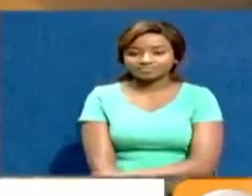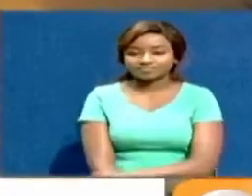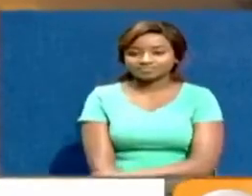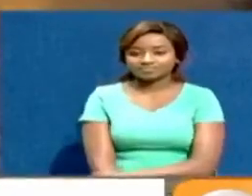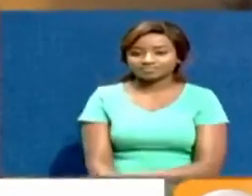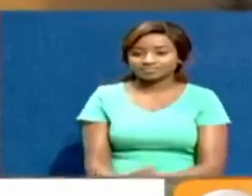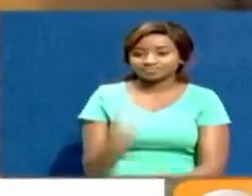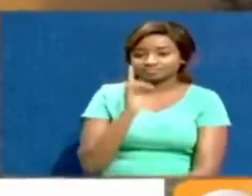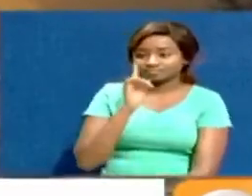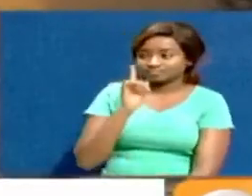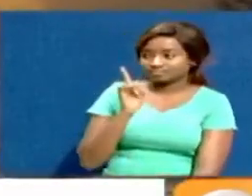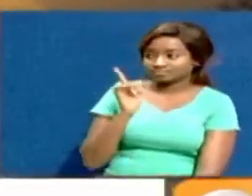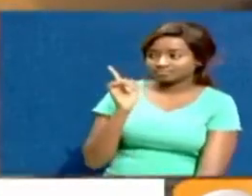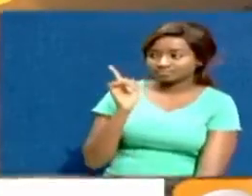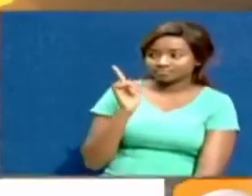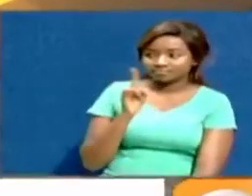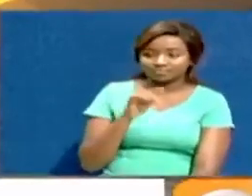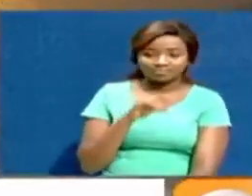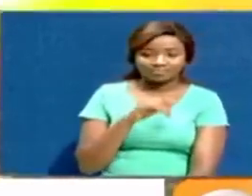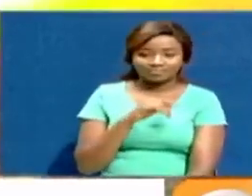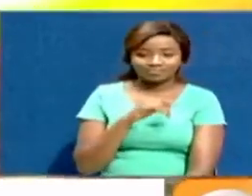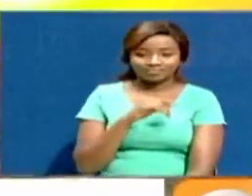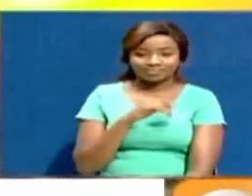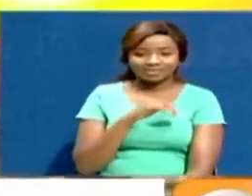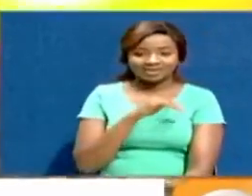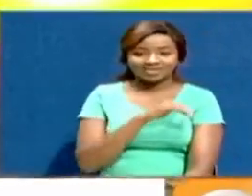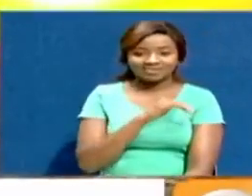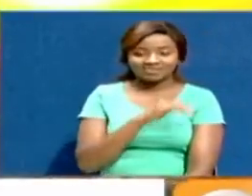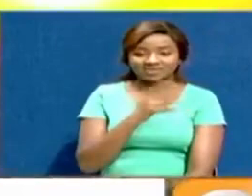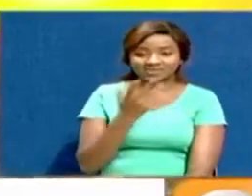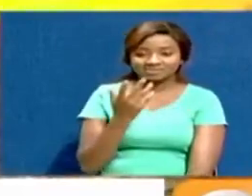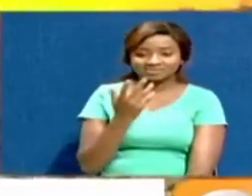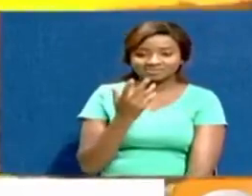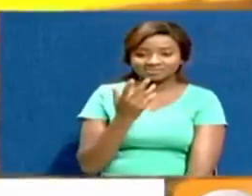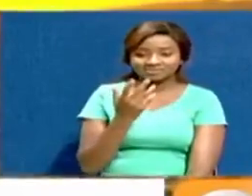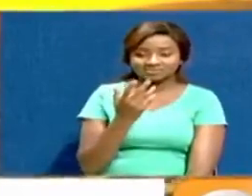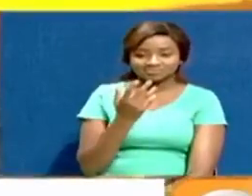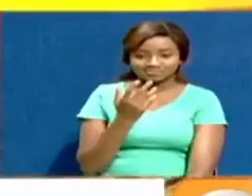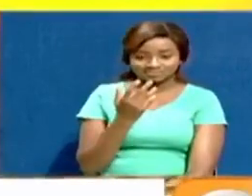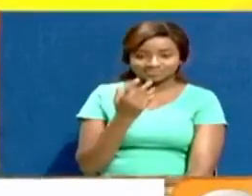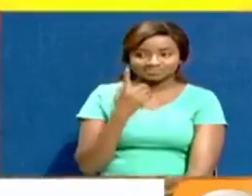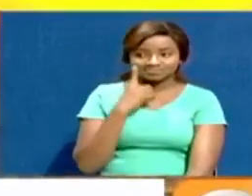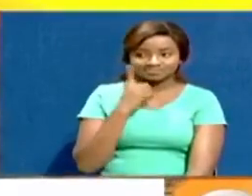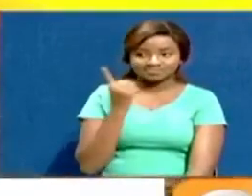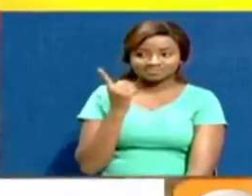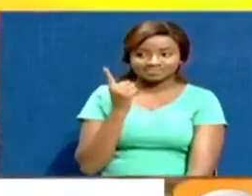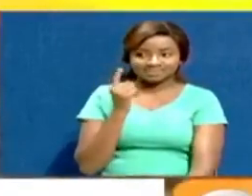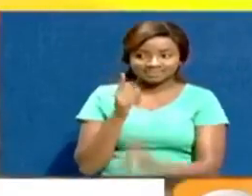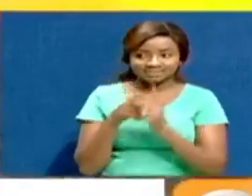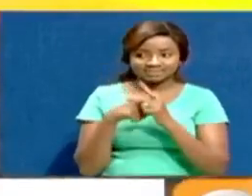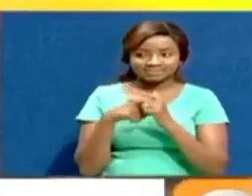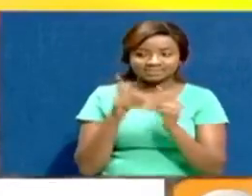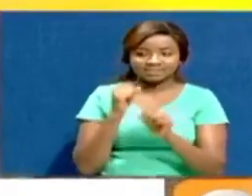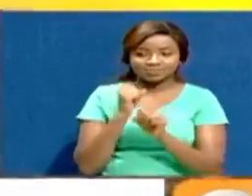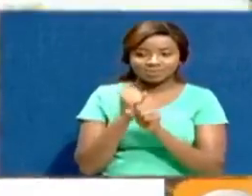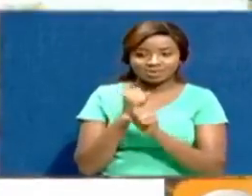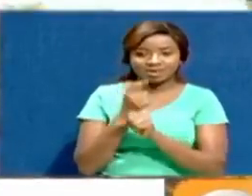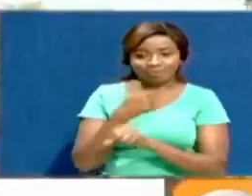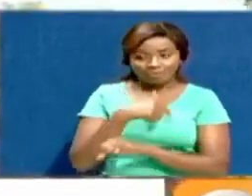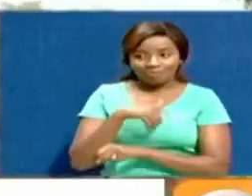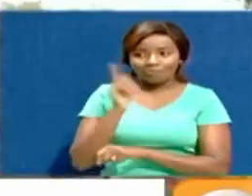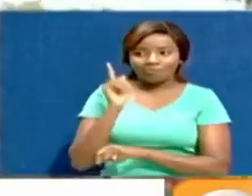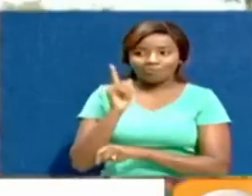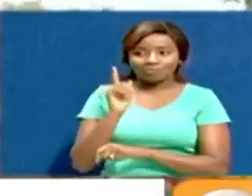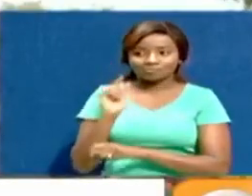Alasiri, miale ya jua inapotua, wavuvi katika eneo hili la Mbita, kaunti ya Homa Bay, huanza siku.